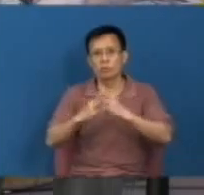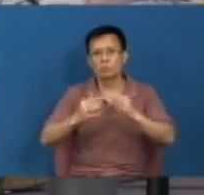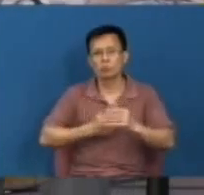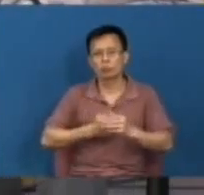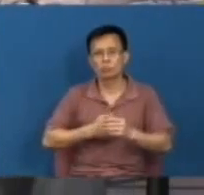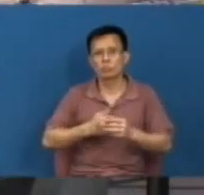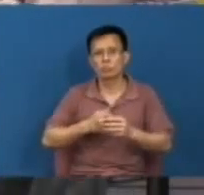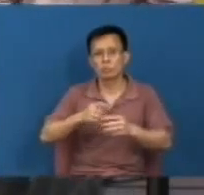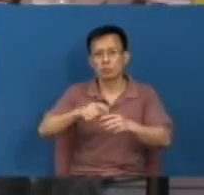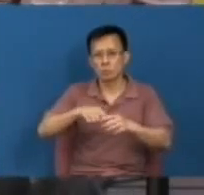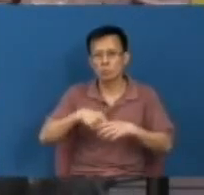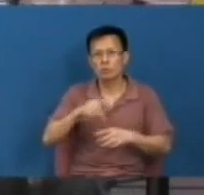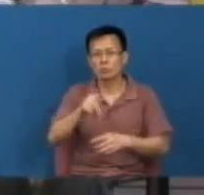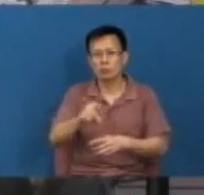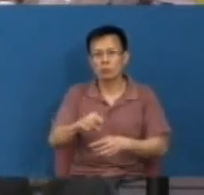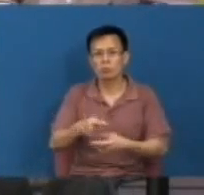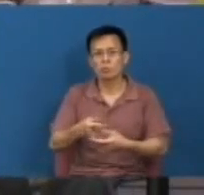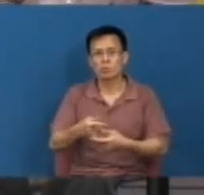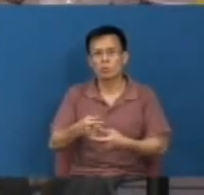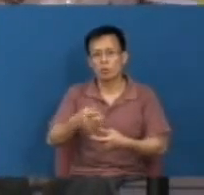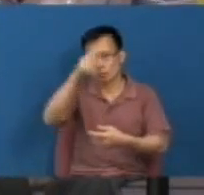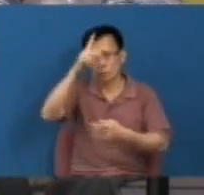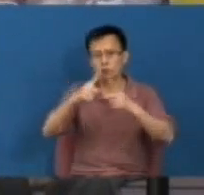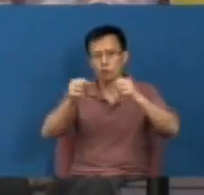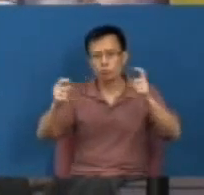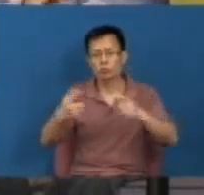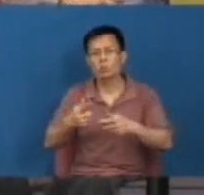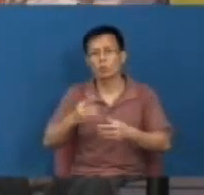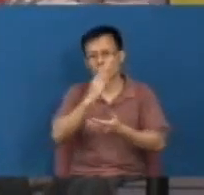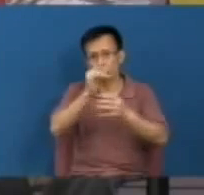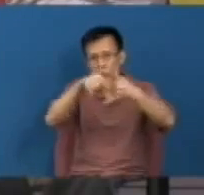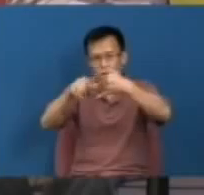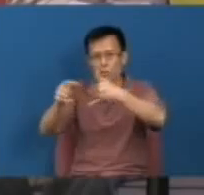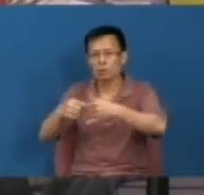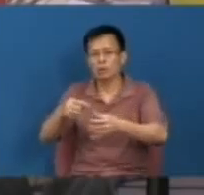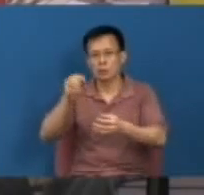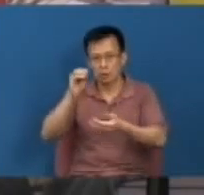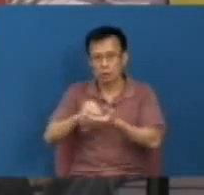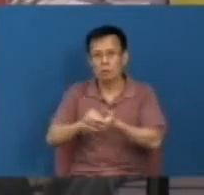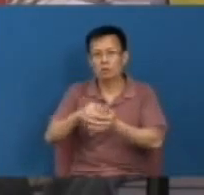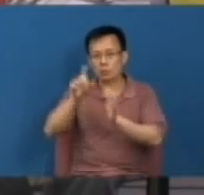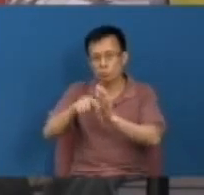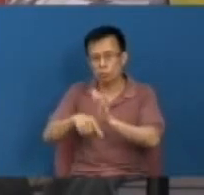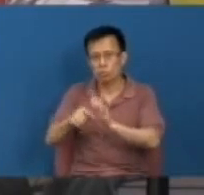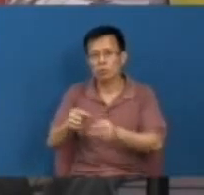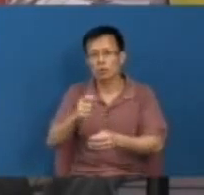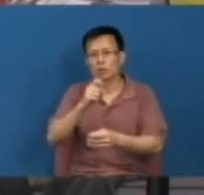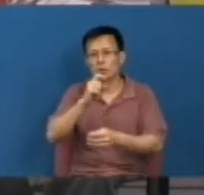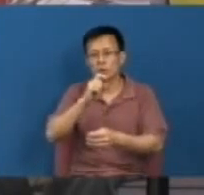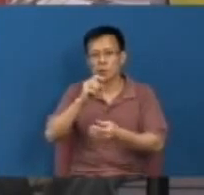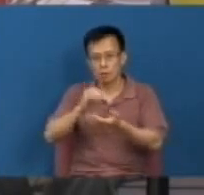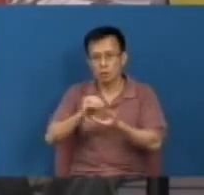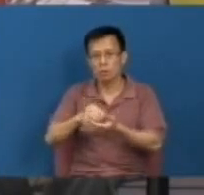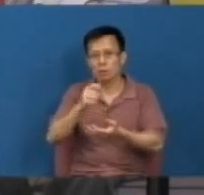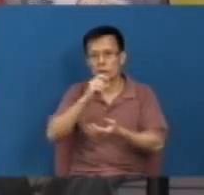想問下。是不是市建局認為我哋每一個人，地政總署認為我哋每一個人一定會儲起啲錢，一定要有飯開咧？咁呢個做法好唔合理